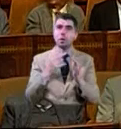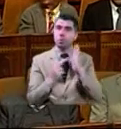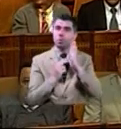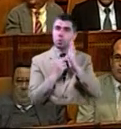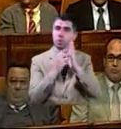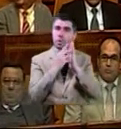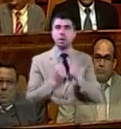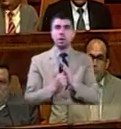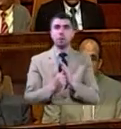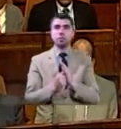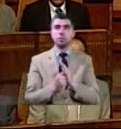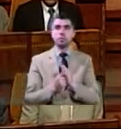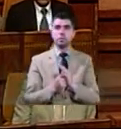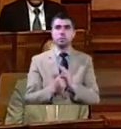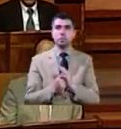تدريجيه، واللي هي